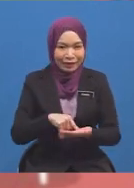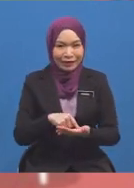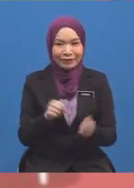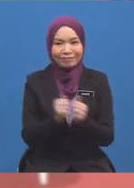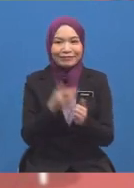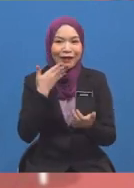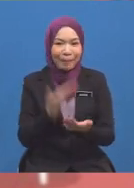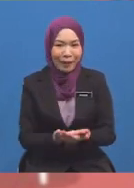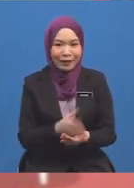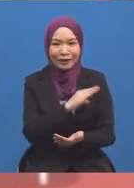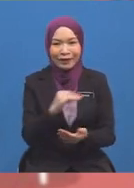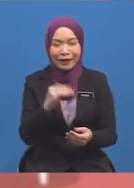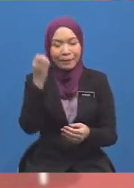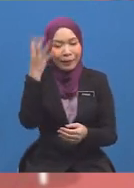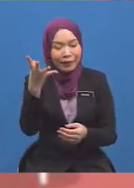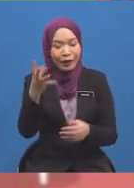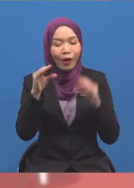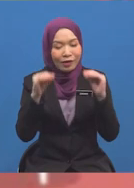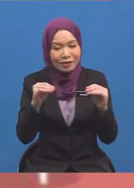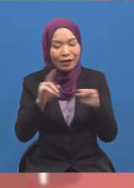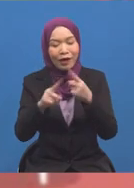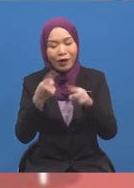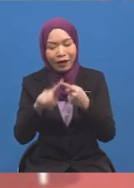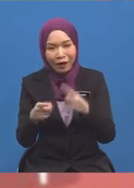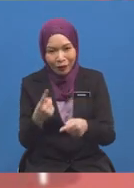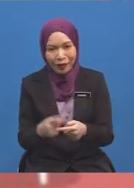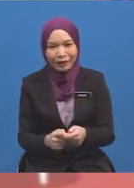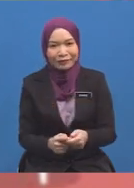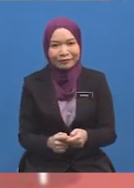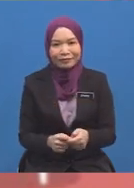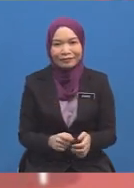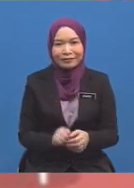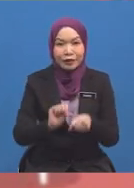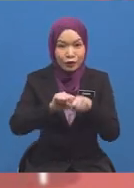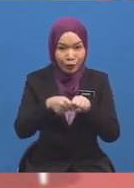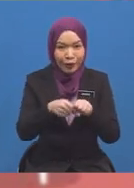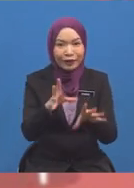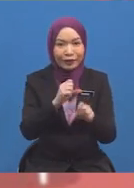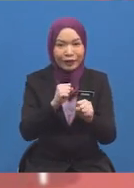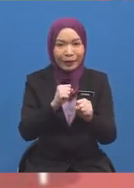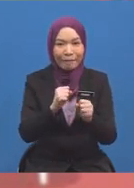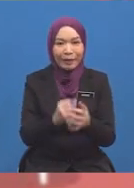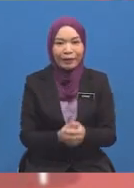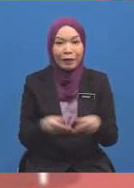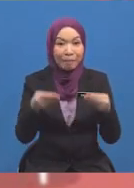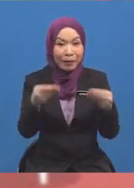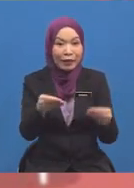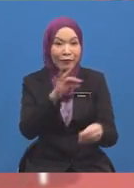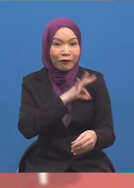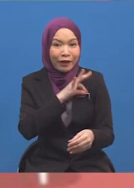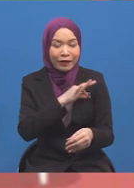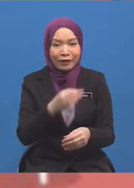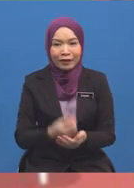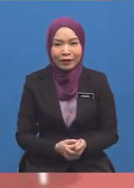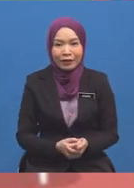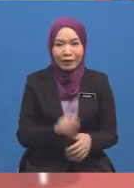ya sebarkanlah supaya ilmu yang tidak seberapa ini dapat dimanfaatkan